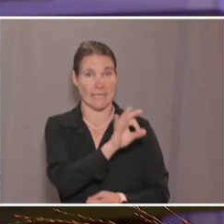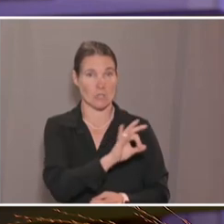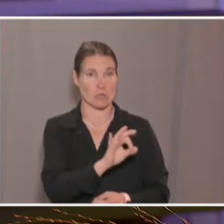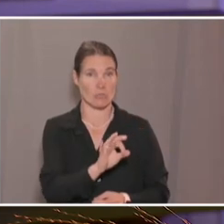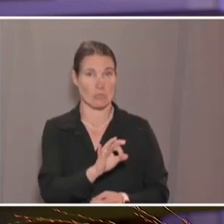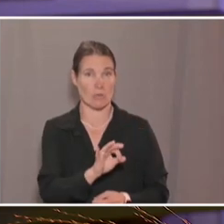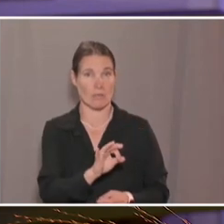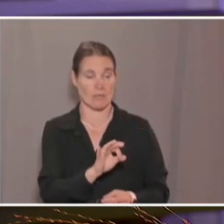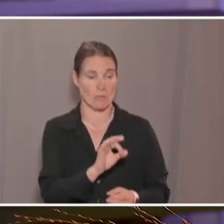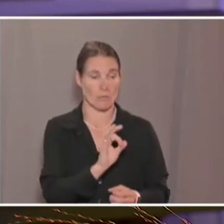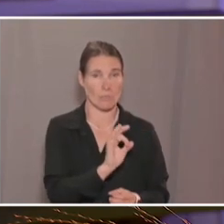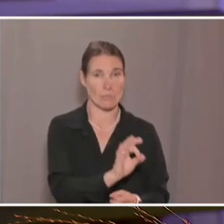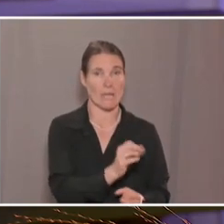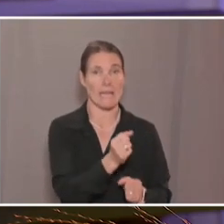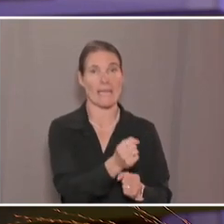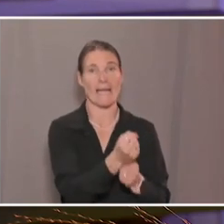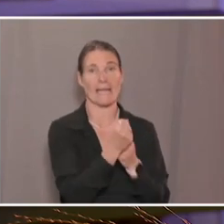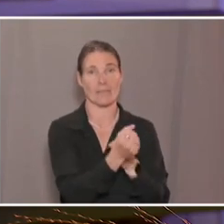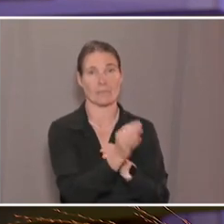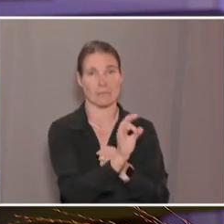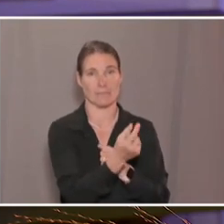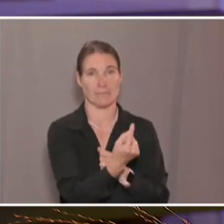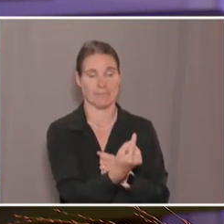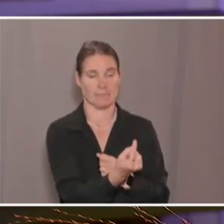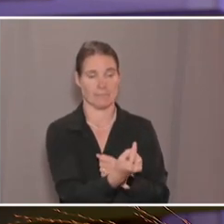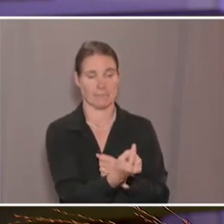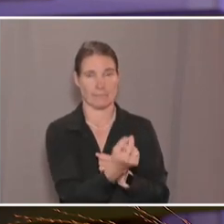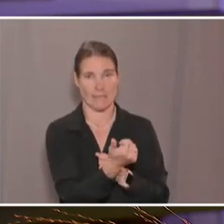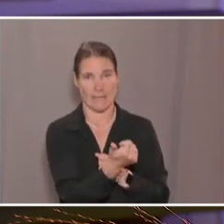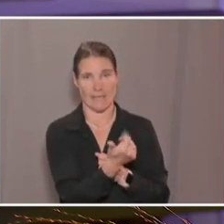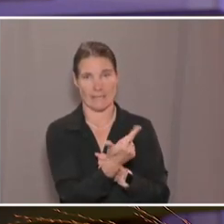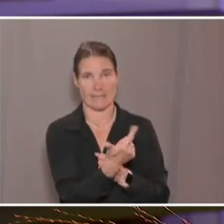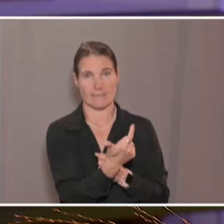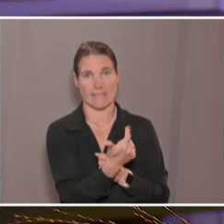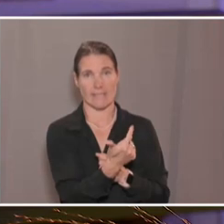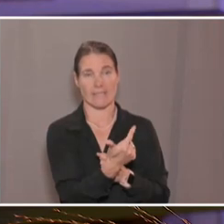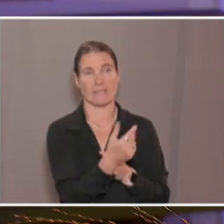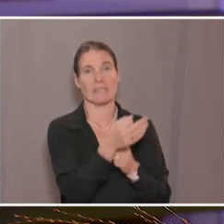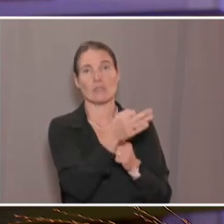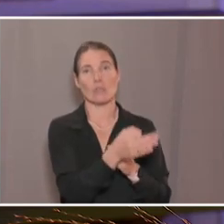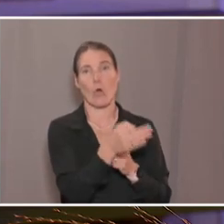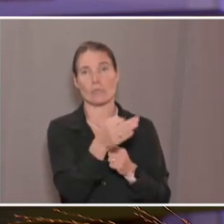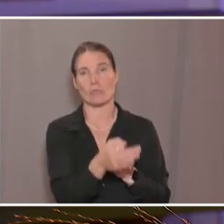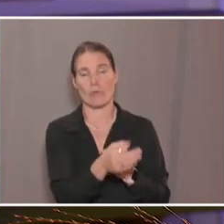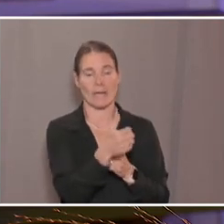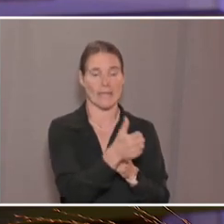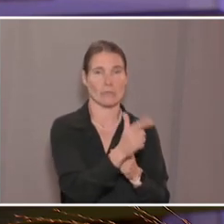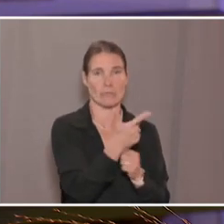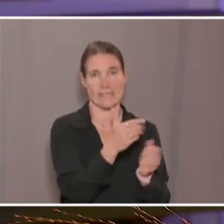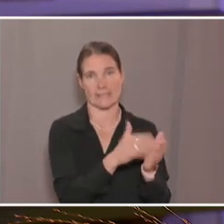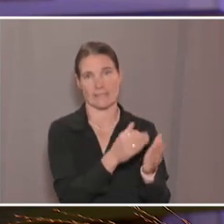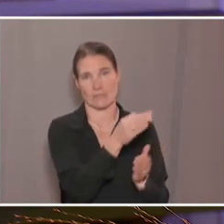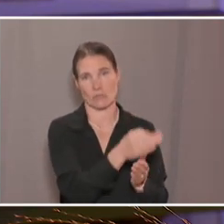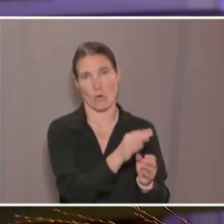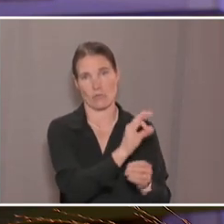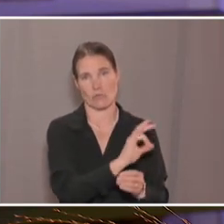Landschulschwerpunkt für Lehrkräfte an damals oft noch ein- oder zweiklassigen Dorfschulen ins Gespräch brachte, ging es